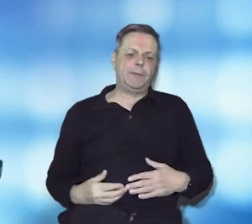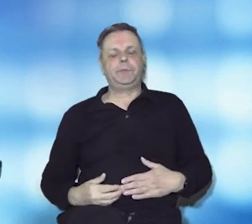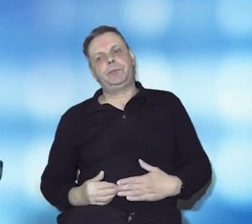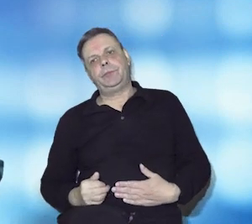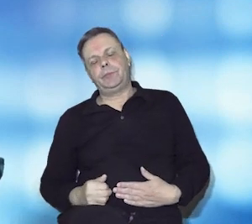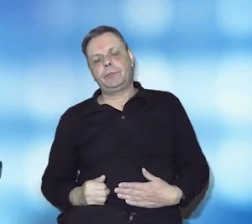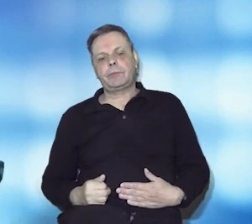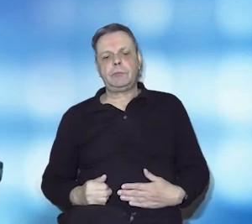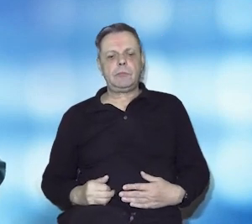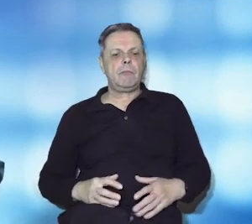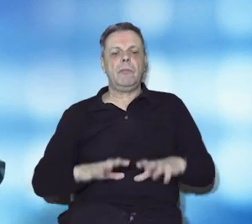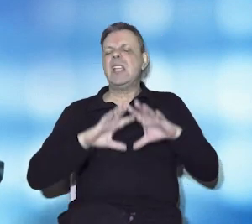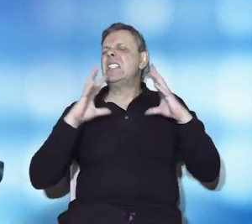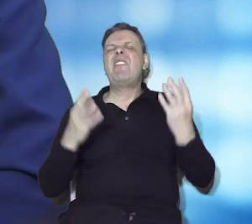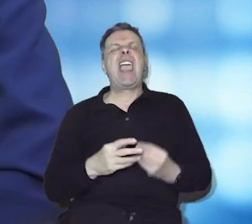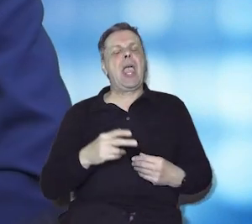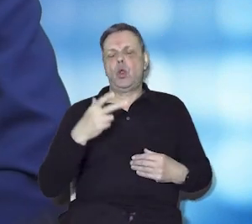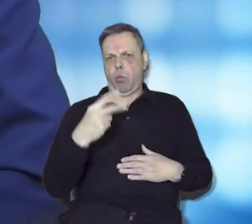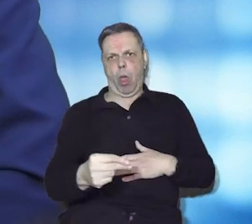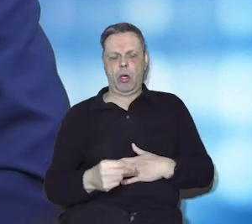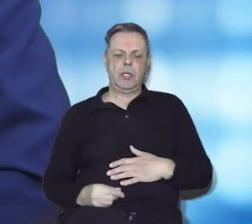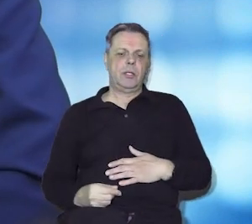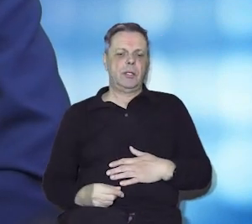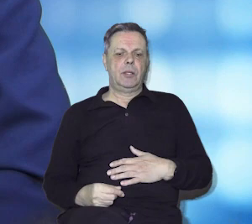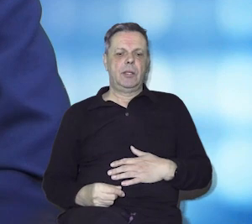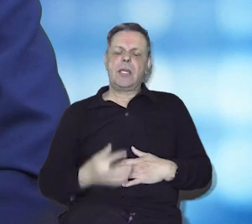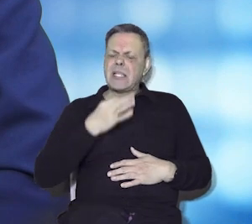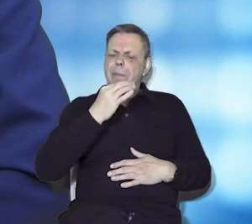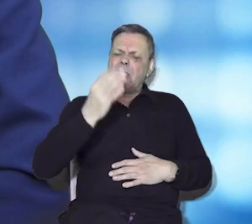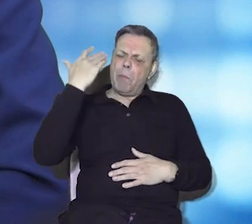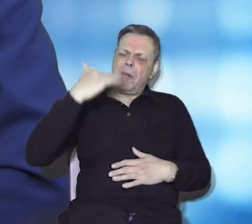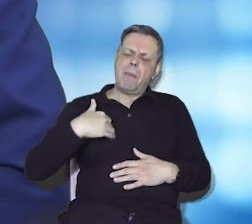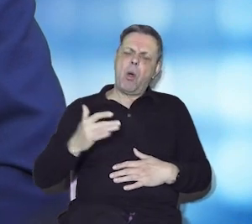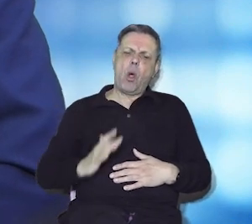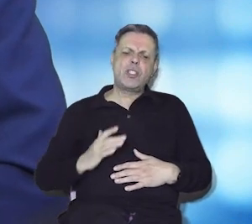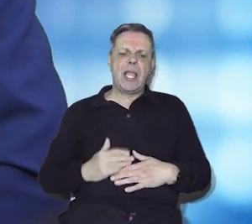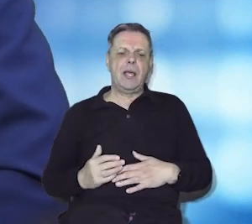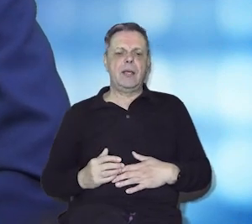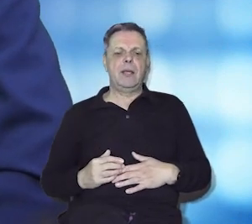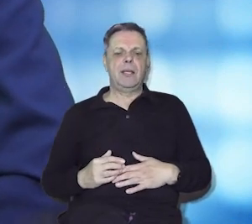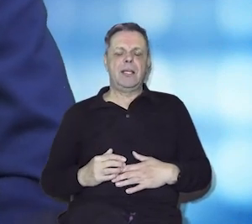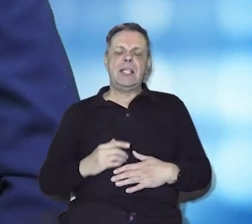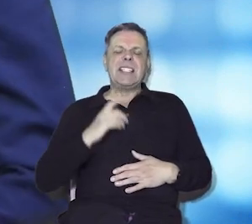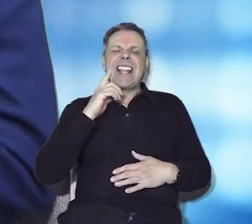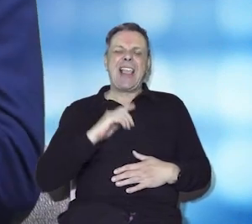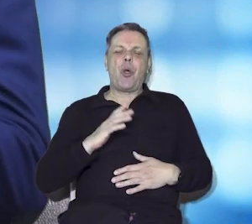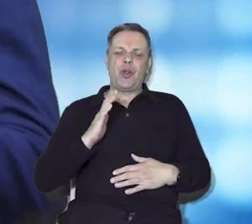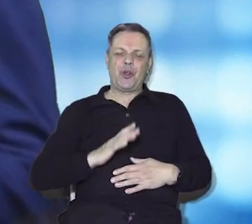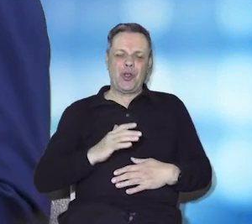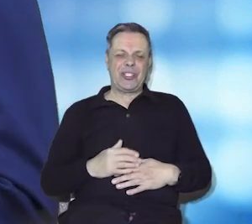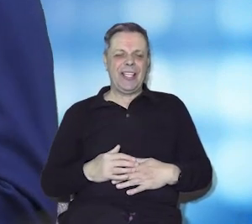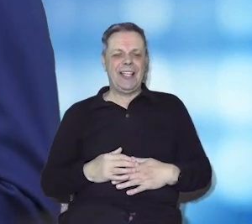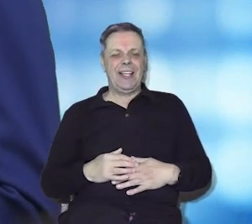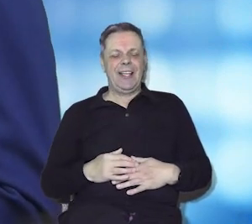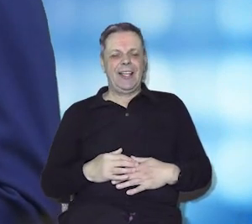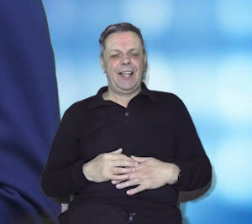i da. Sve je duplo. Da, pitao sam prethodnog gosta, slatkog gosta, s onim divnim